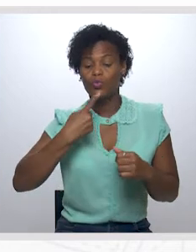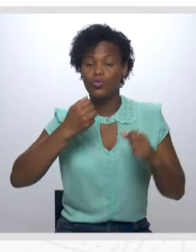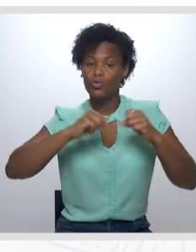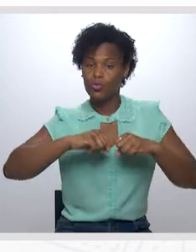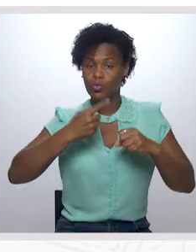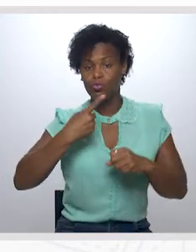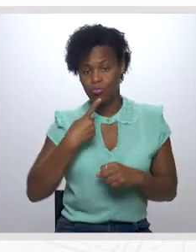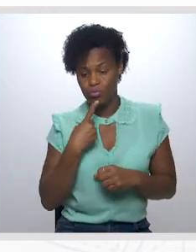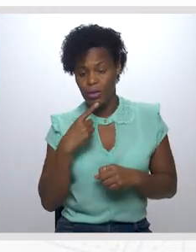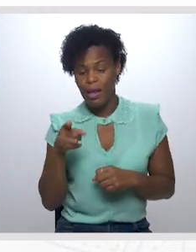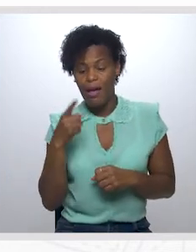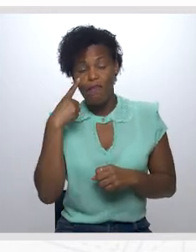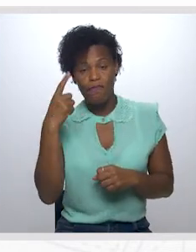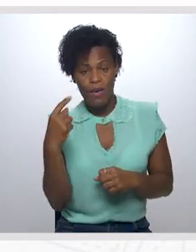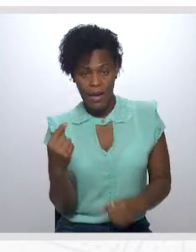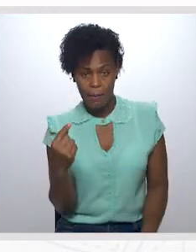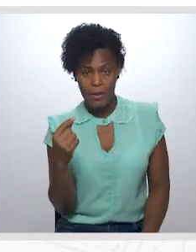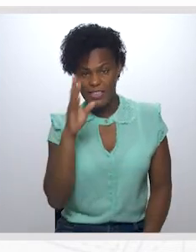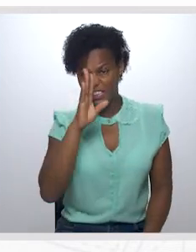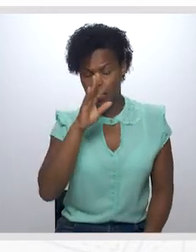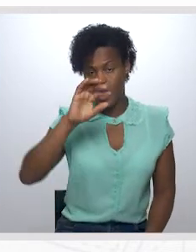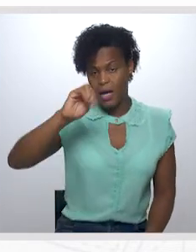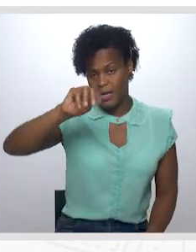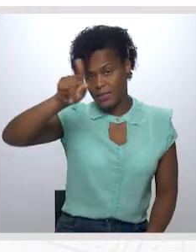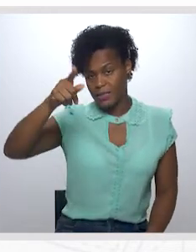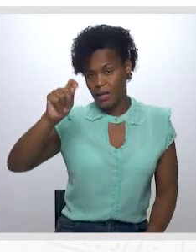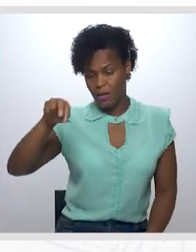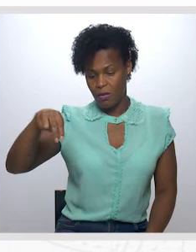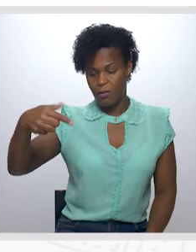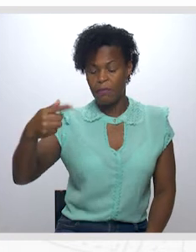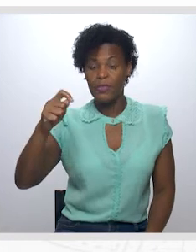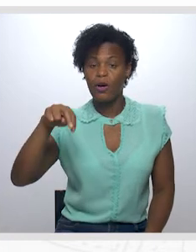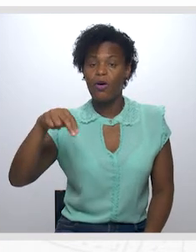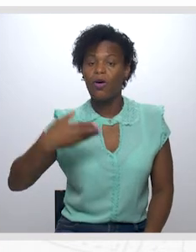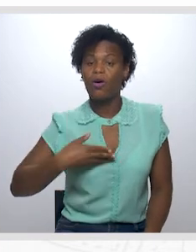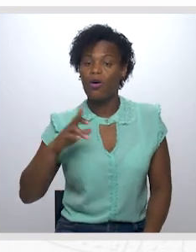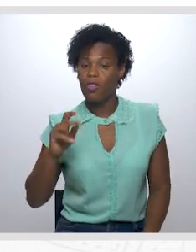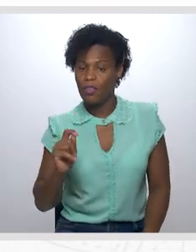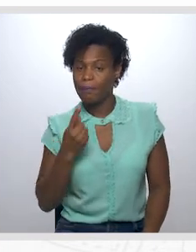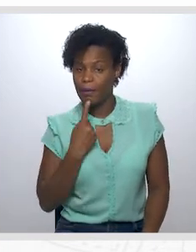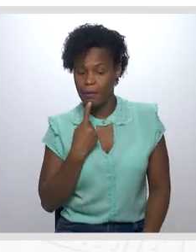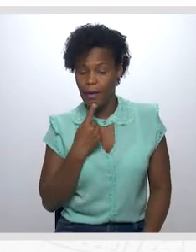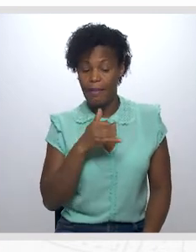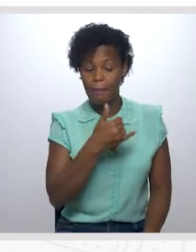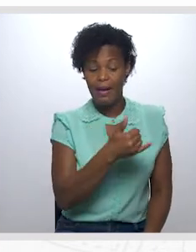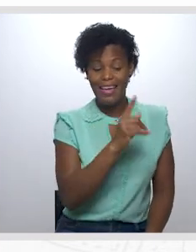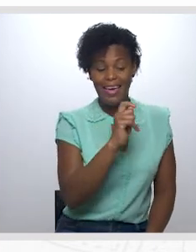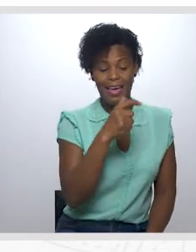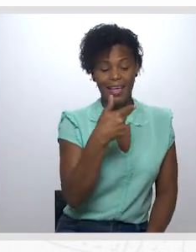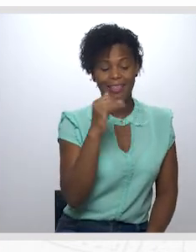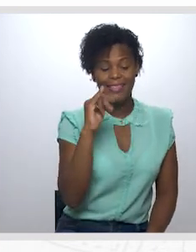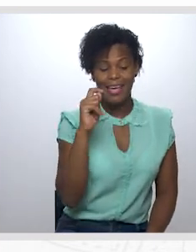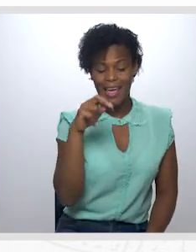verbe? Le verbe « s'entendre ». Et après, qu'Étienne se sente, on